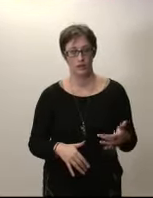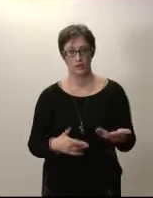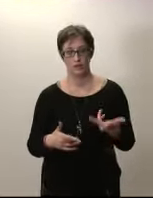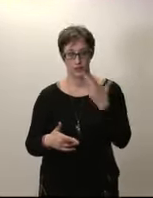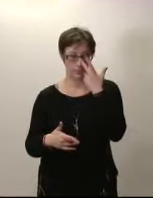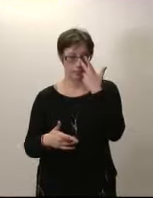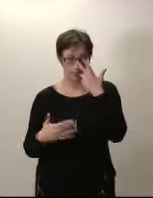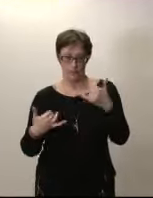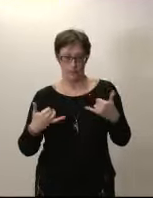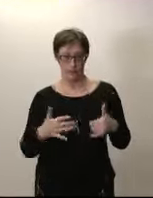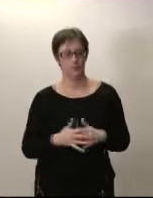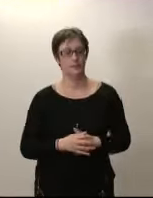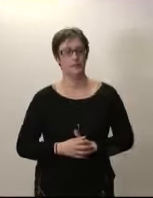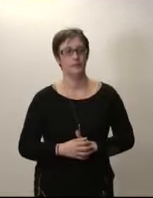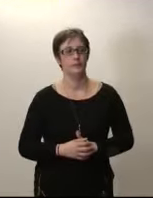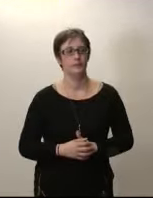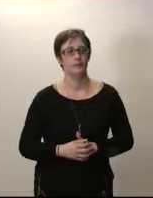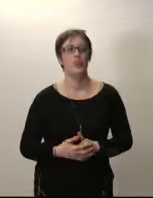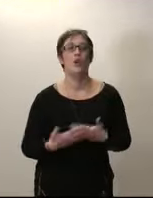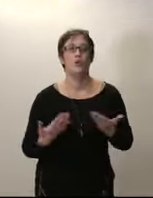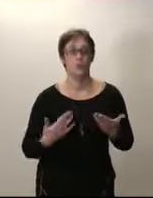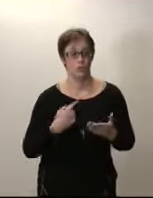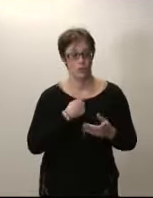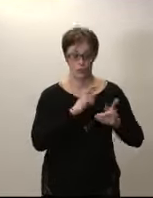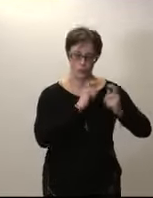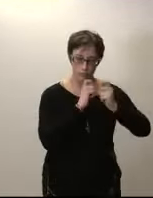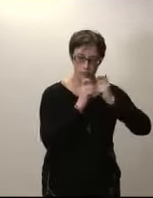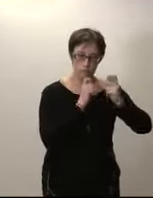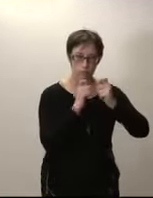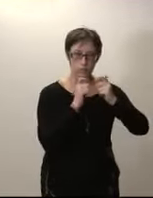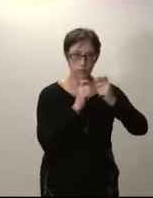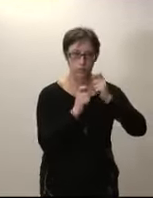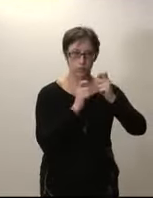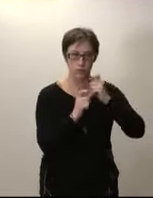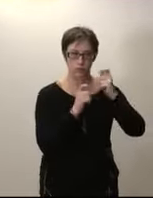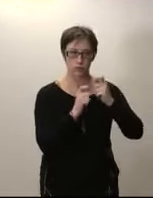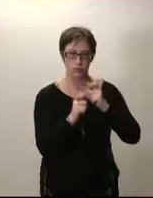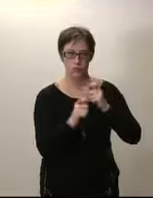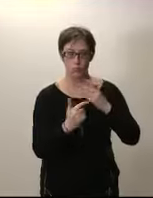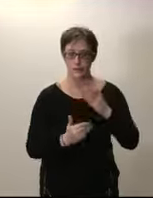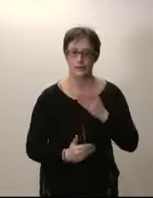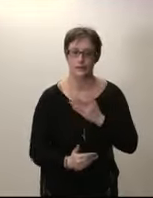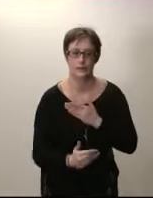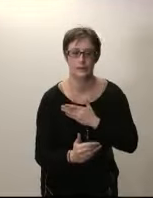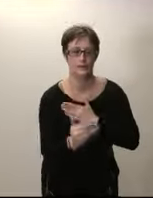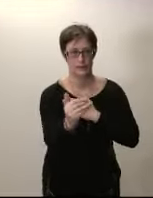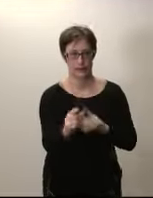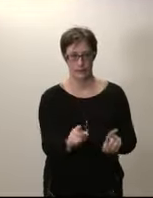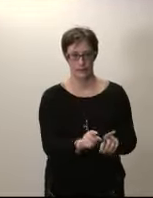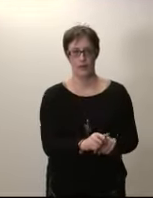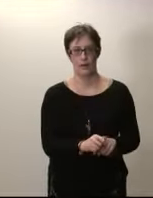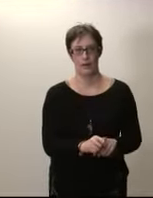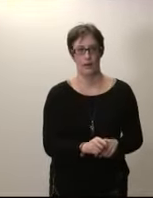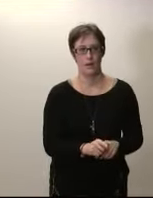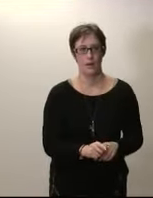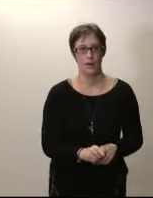Laissez-moi aller au bout. Et donc, nous avons négocié pour les années suivantes le même principe. Cet excédent, nous étions trois